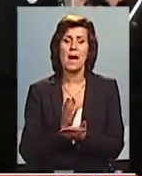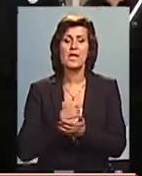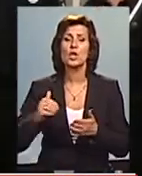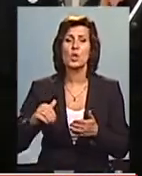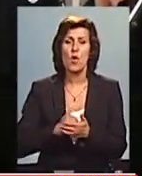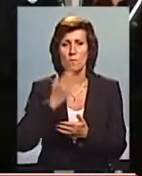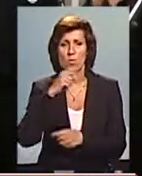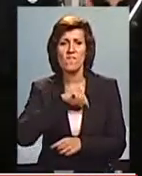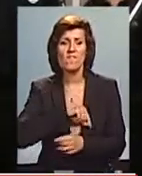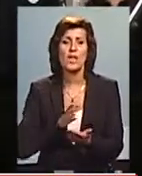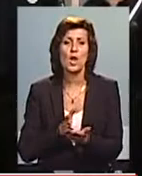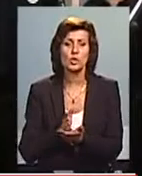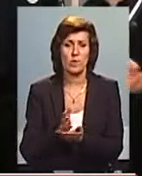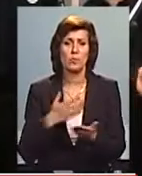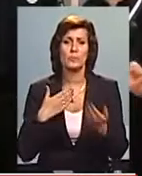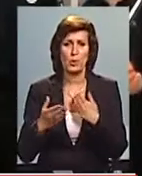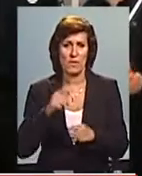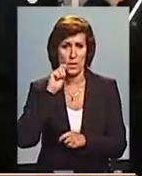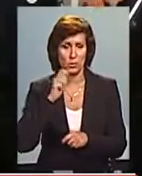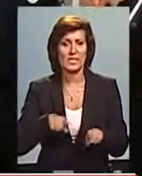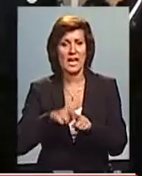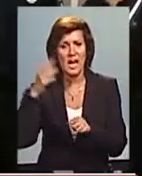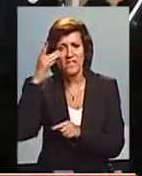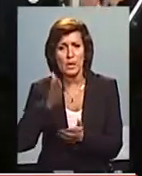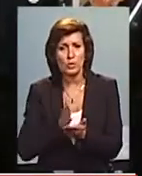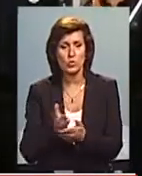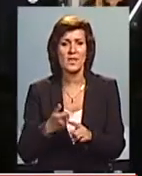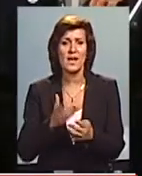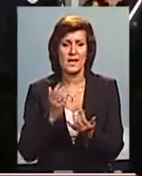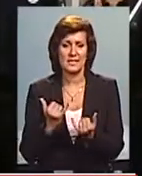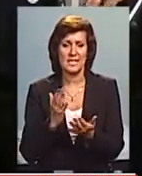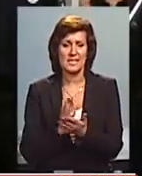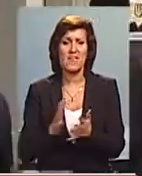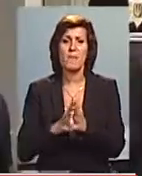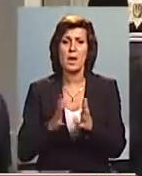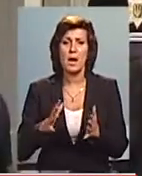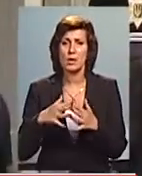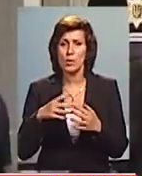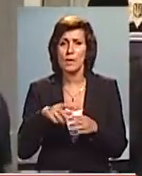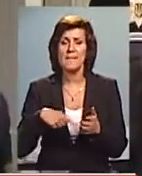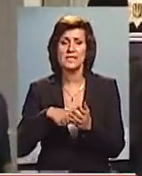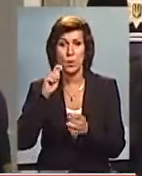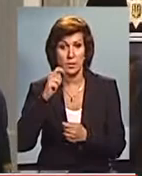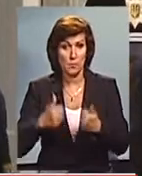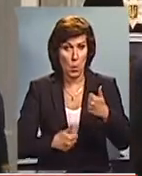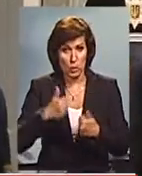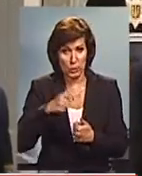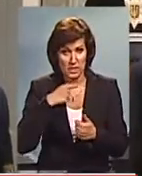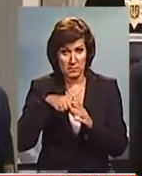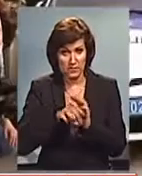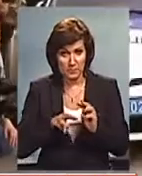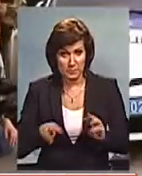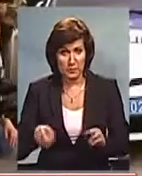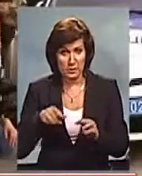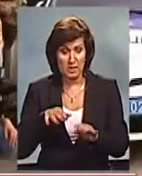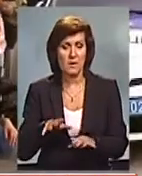з українцями, саме така філософія, яка зараз є в багатьох містах України. Така конкуренція, кажуть у Міністерстві внутрішніх справ,